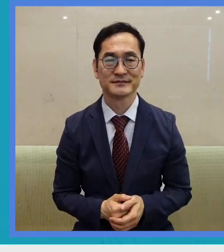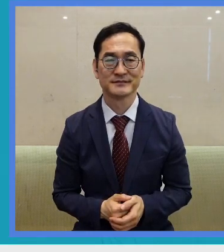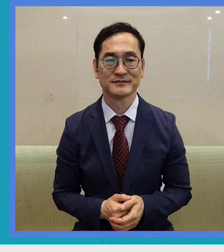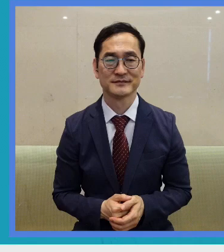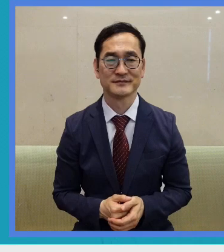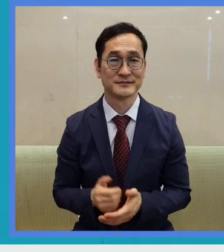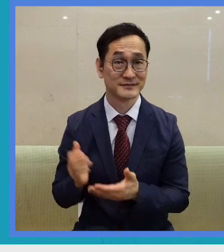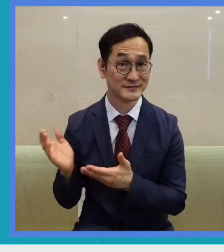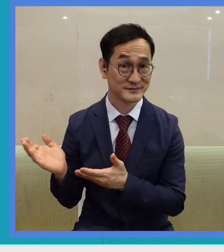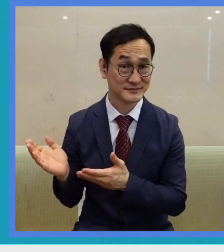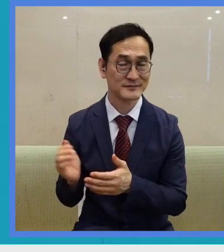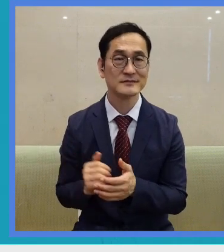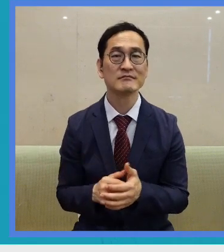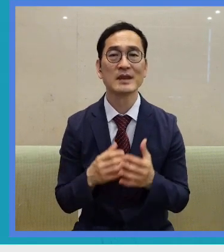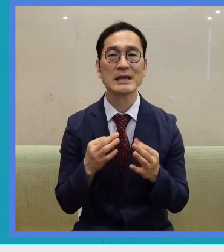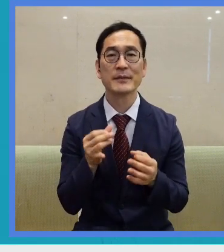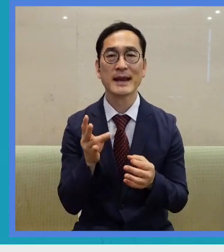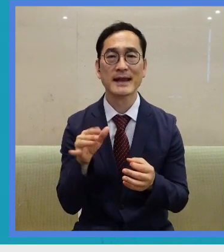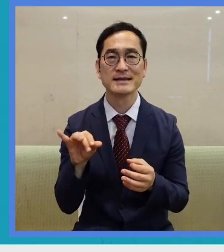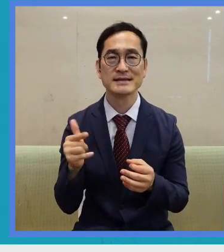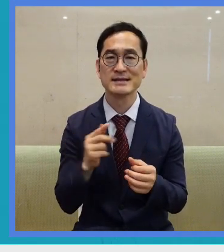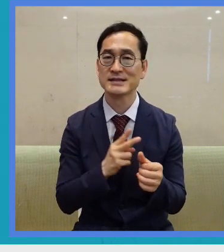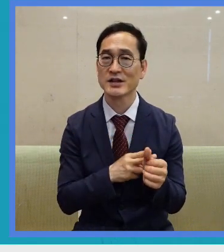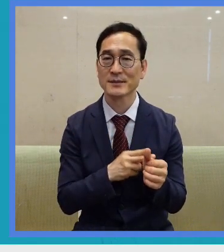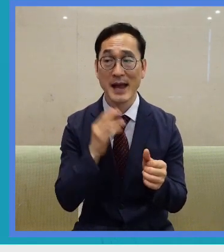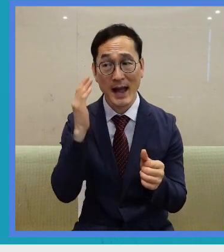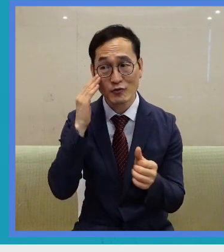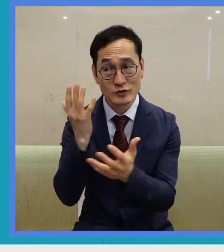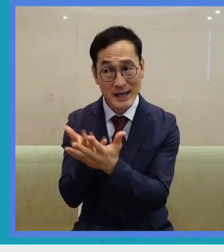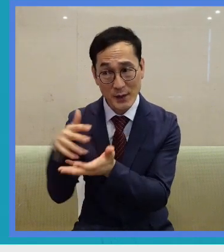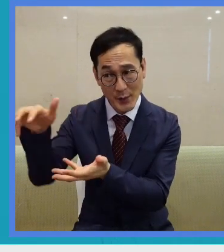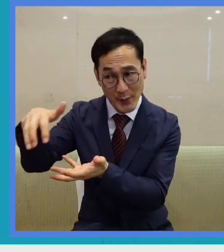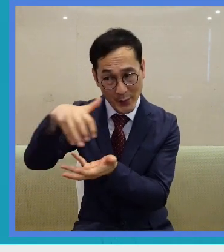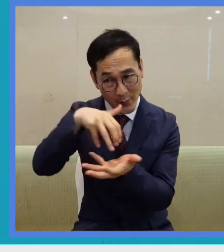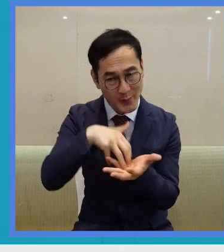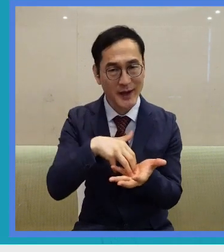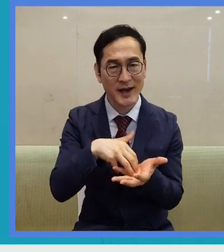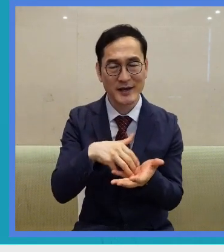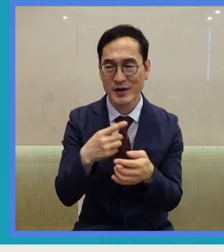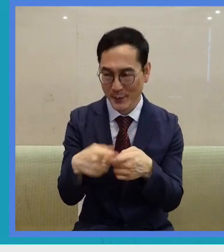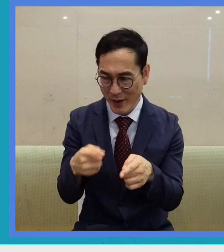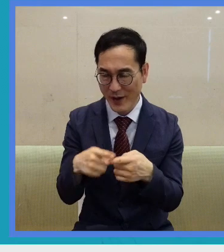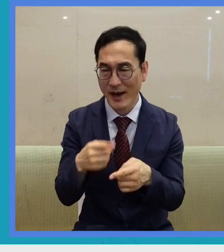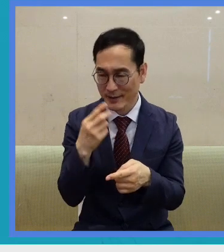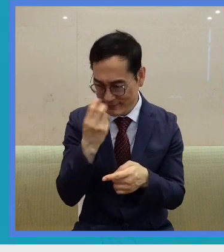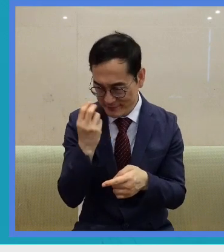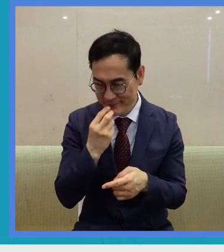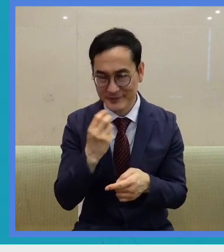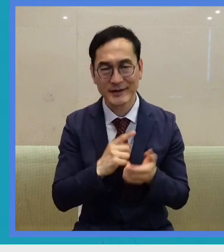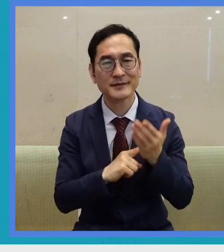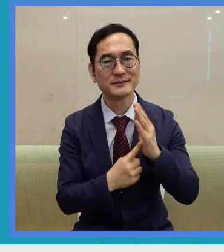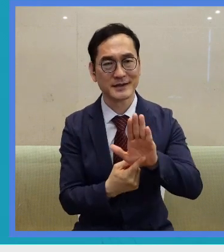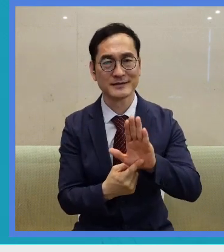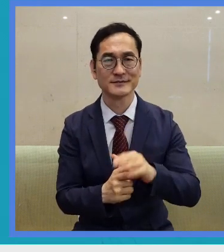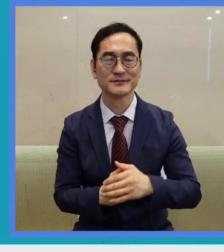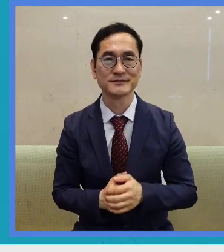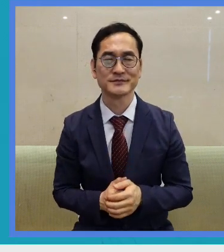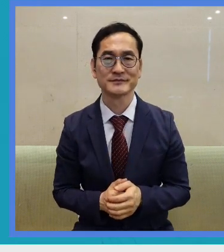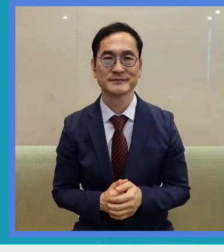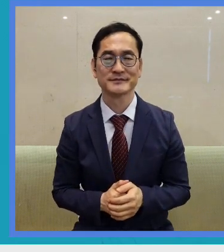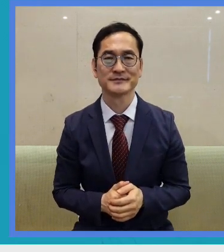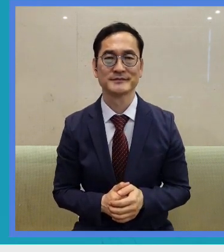김혜진 선생님이 이제 저희 우리나라 자료로 분석을 한 것입니다. 청소년 건강 행태 자료인데요. 지금